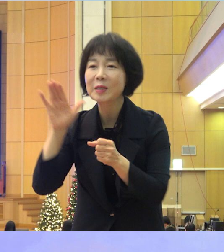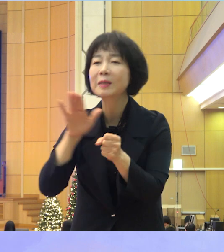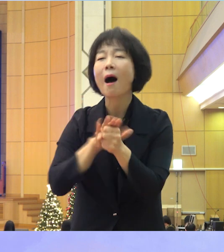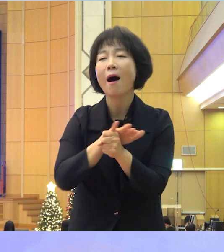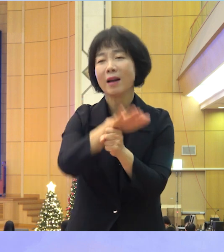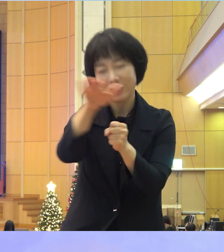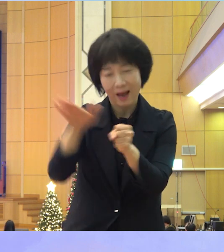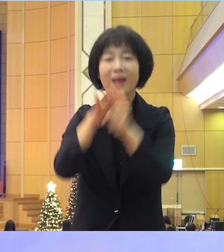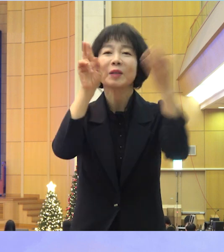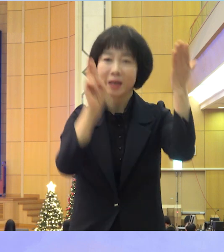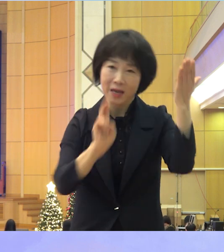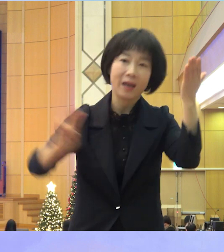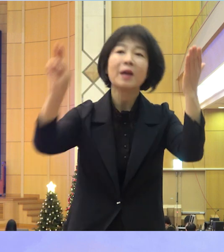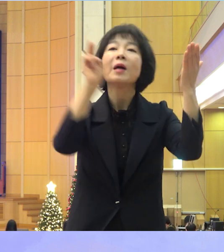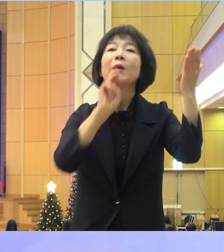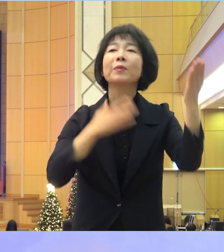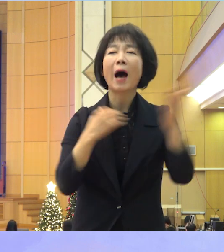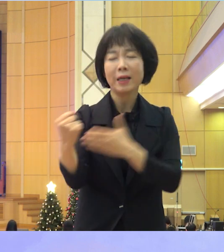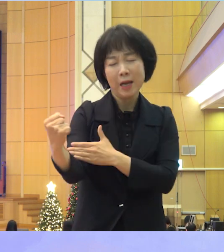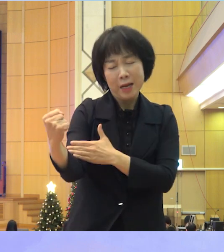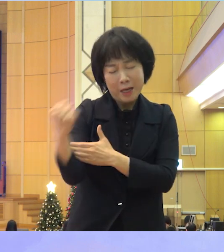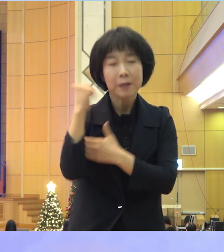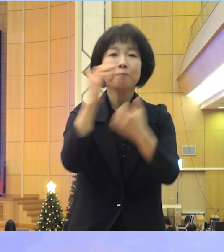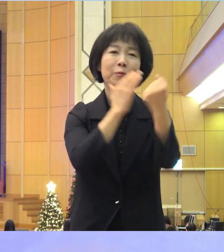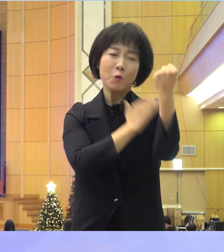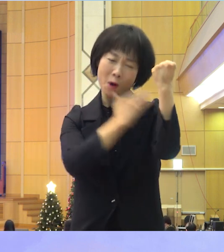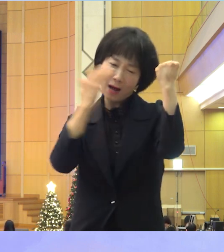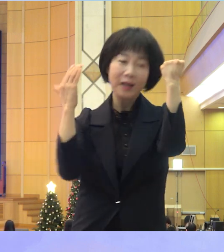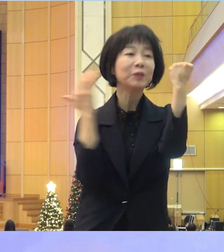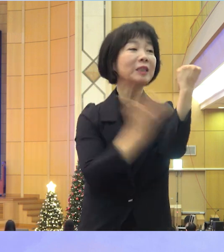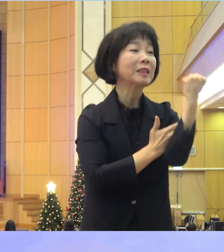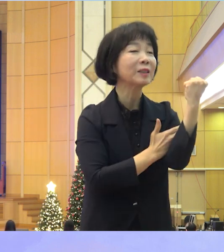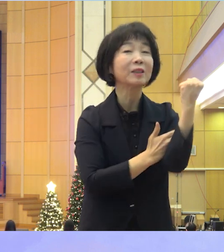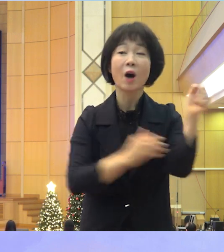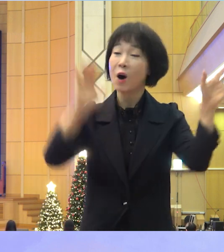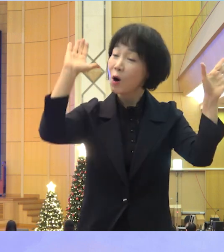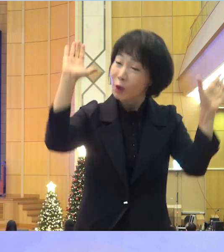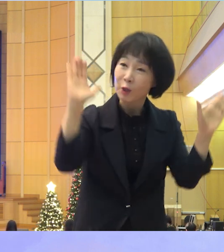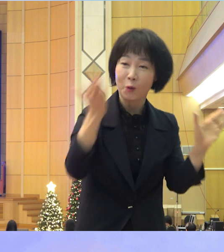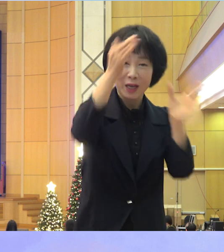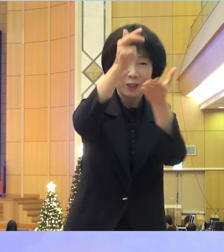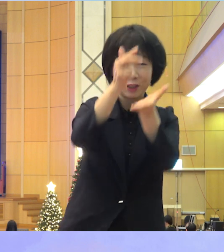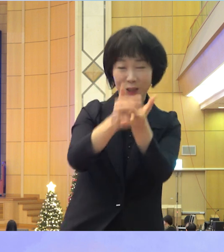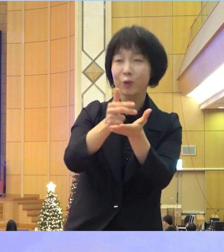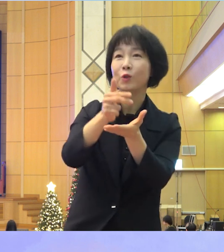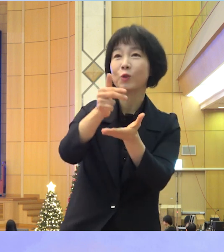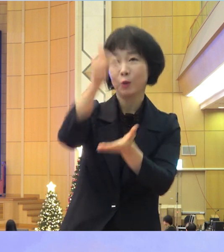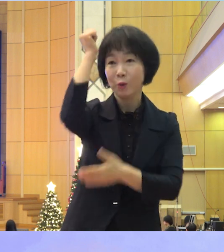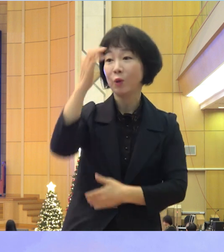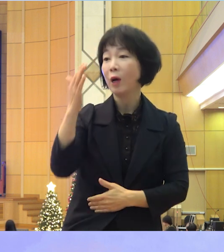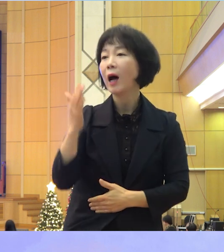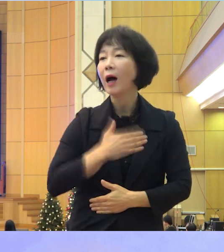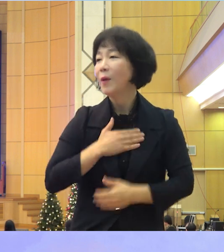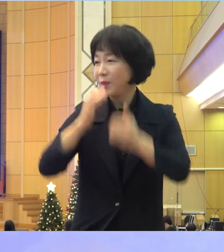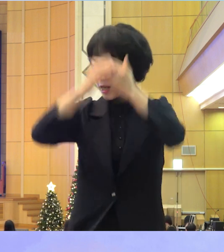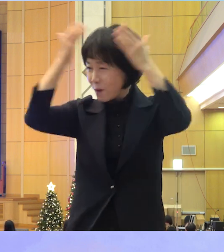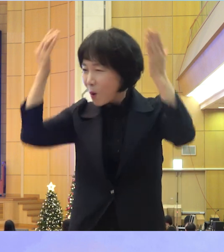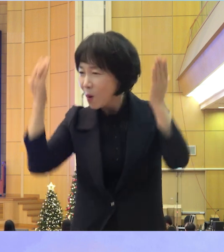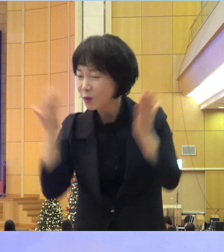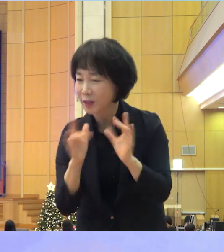주님의 크신 사랑 찬양해. 나의 힘과 능력이 되신